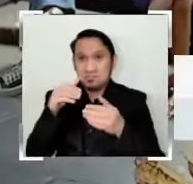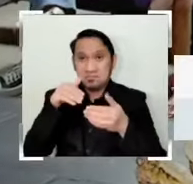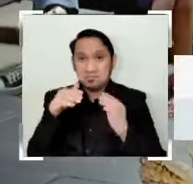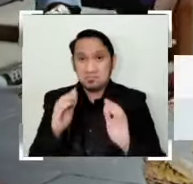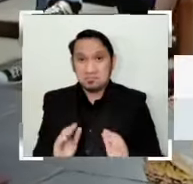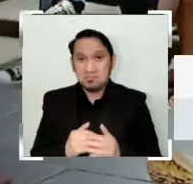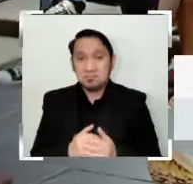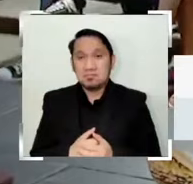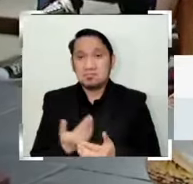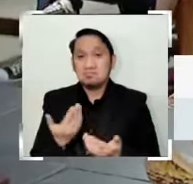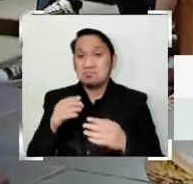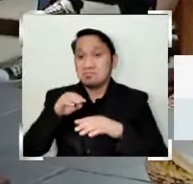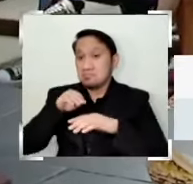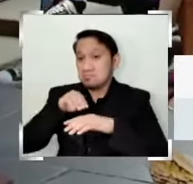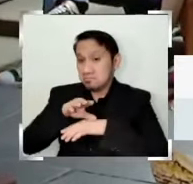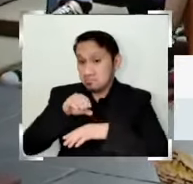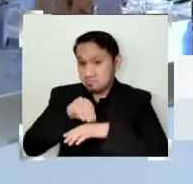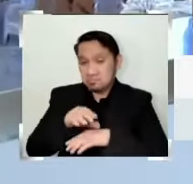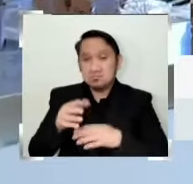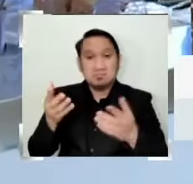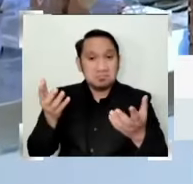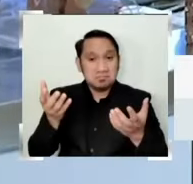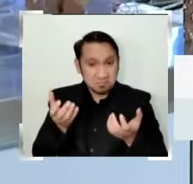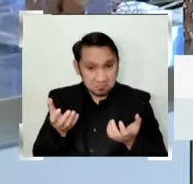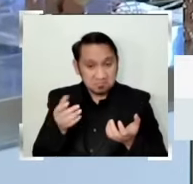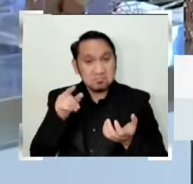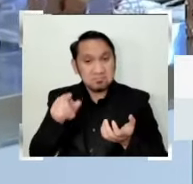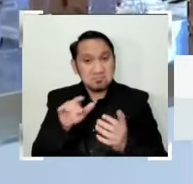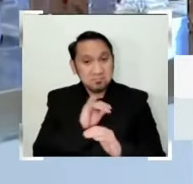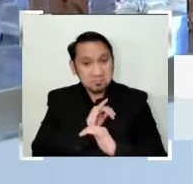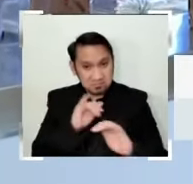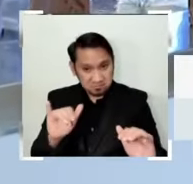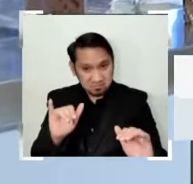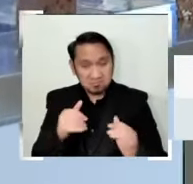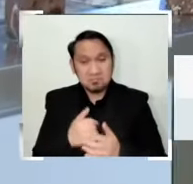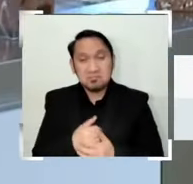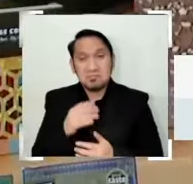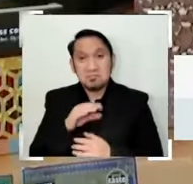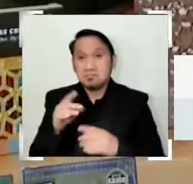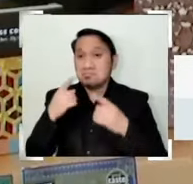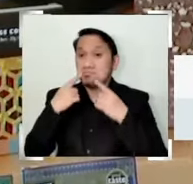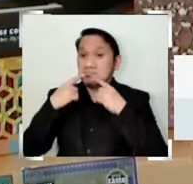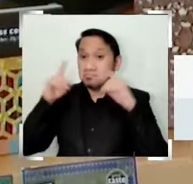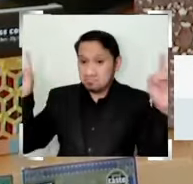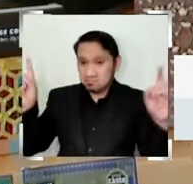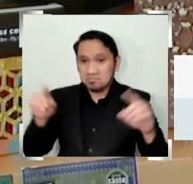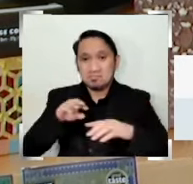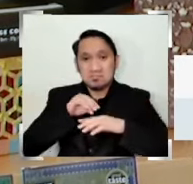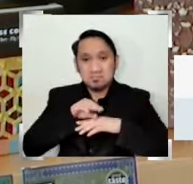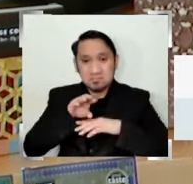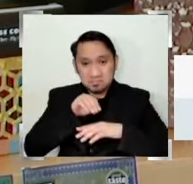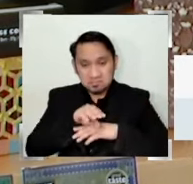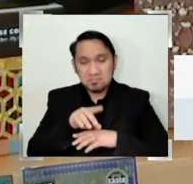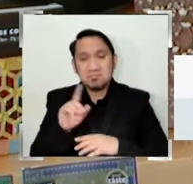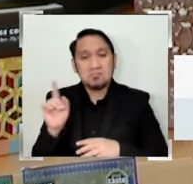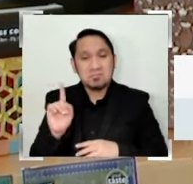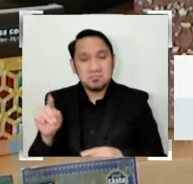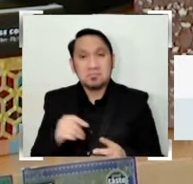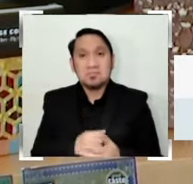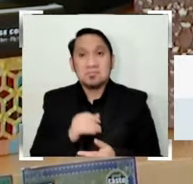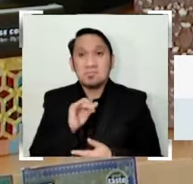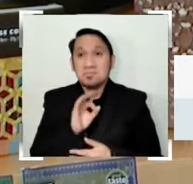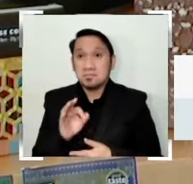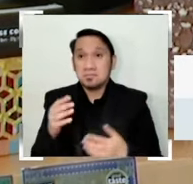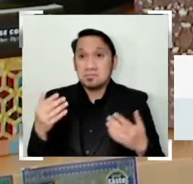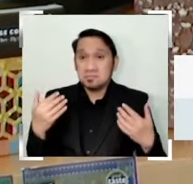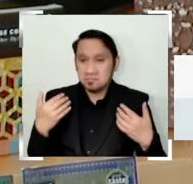niya sa mga nangangarap na maging katulad niya at marating ang pinakaasam na success. If they have a love for something or a passion